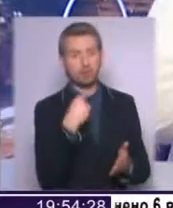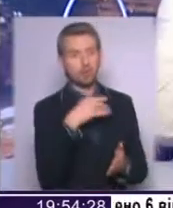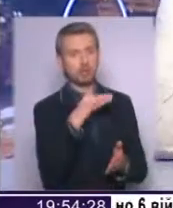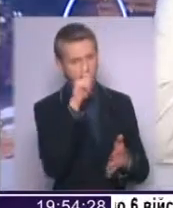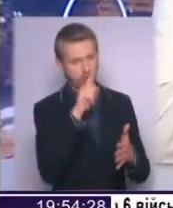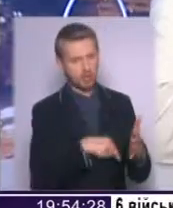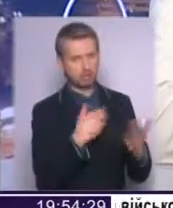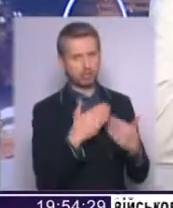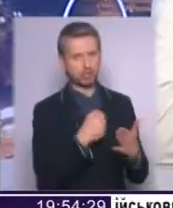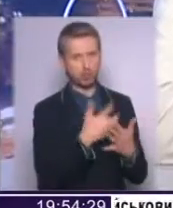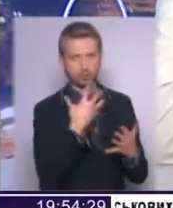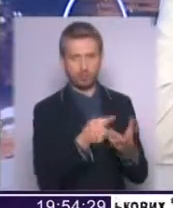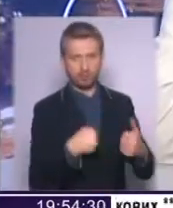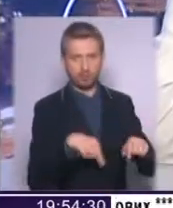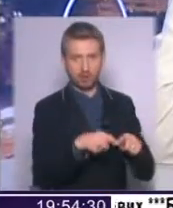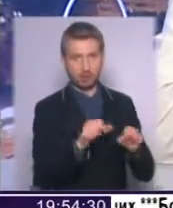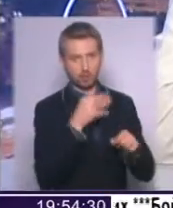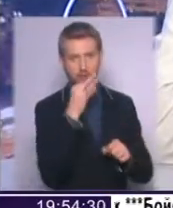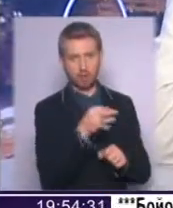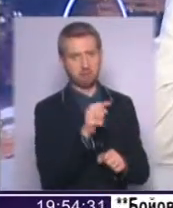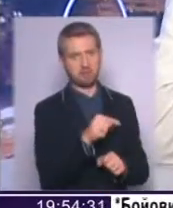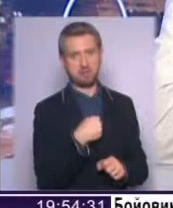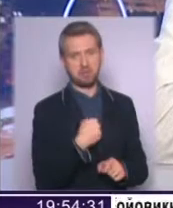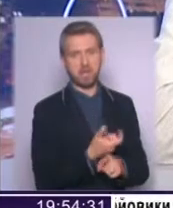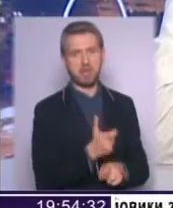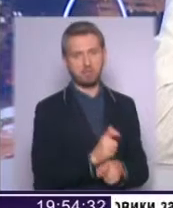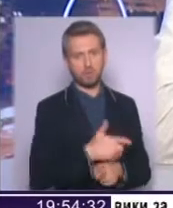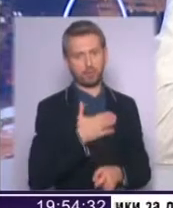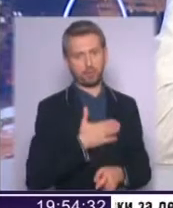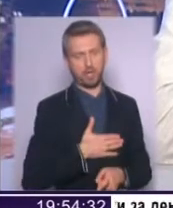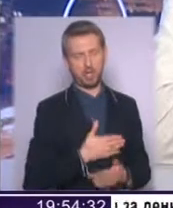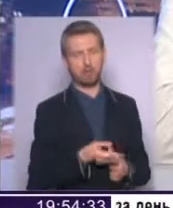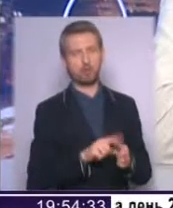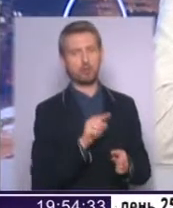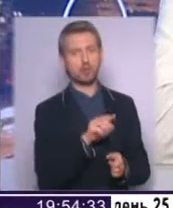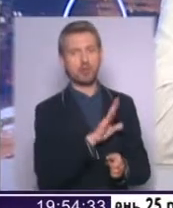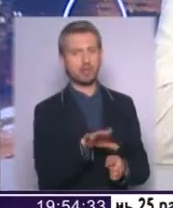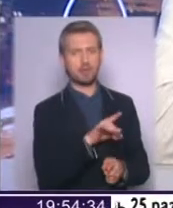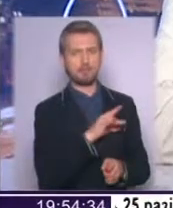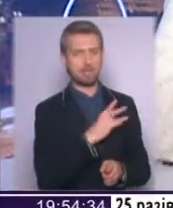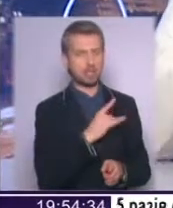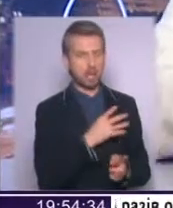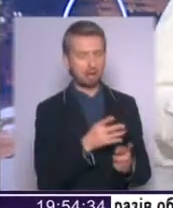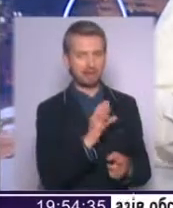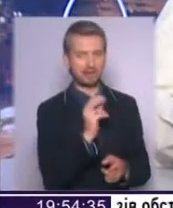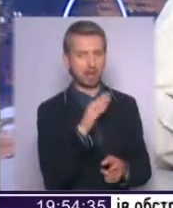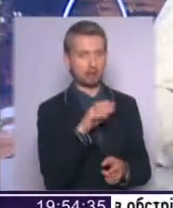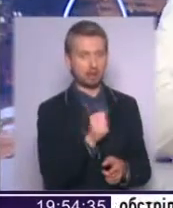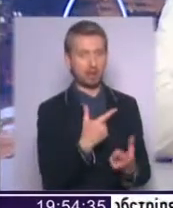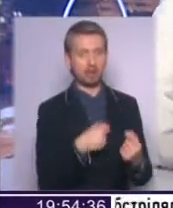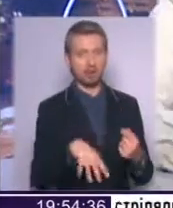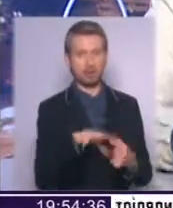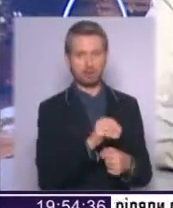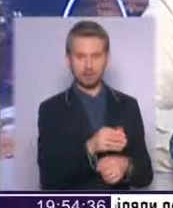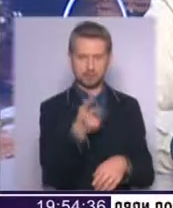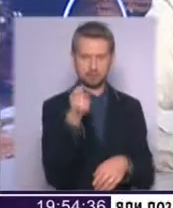фракції, то можу сказати, що вона мене, по-перше, найбільше задовільняє. Тому що це не біла секта, де всі, як сказав, так і